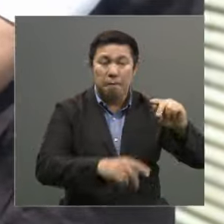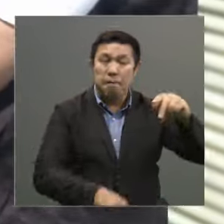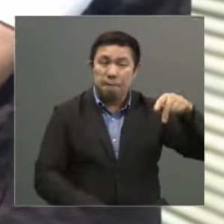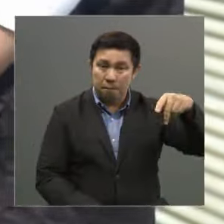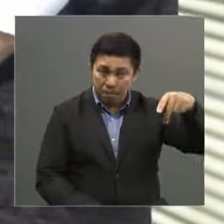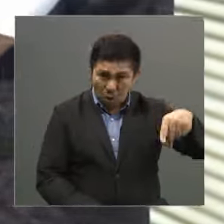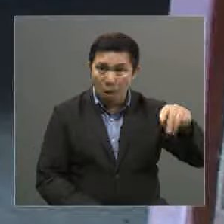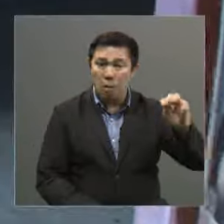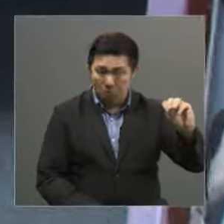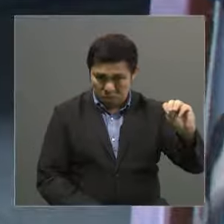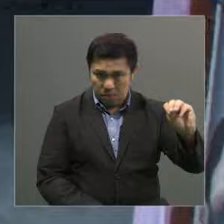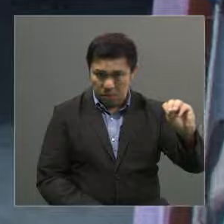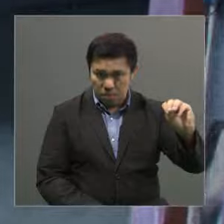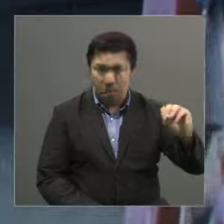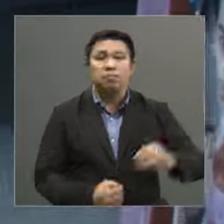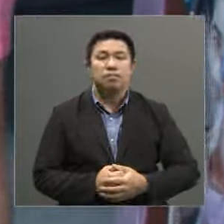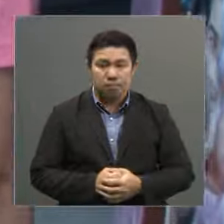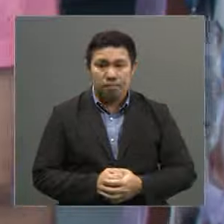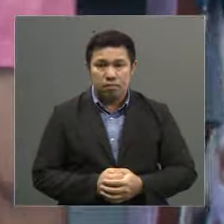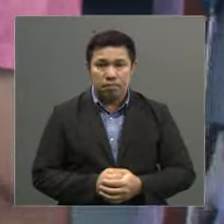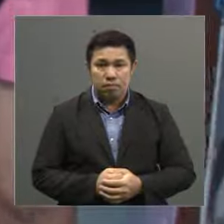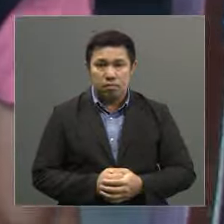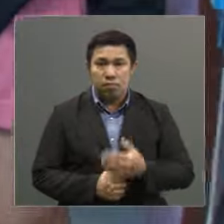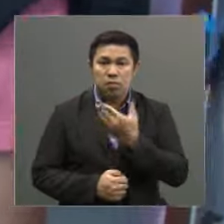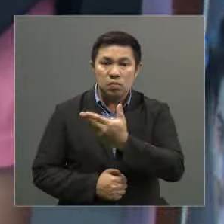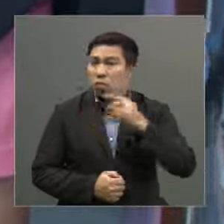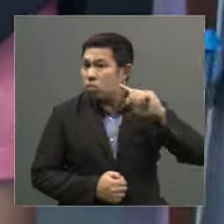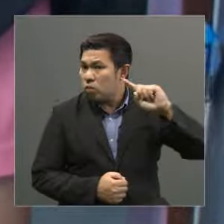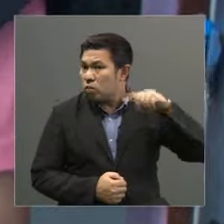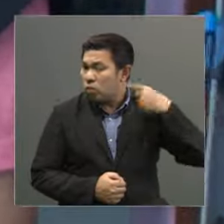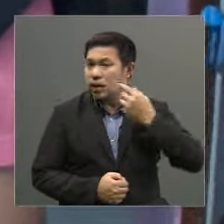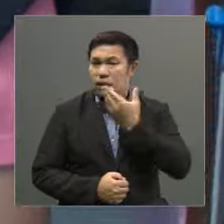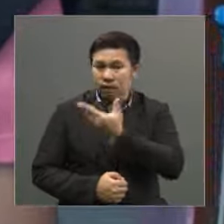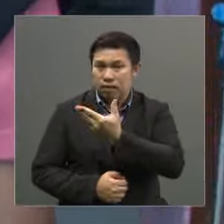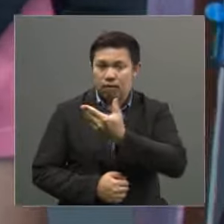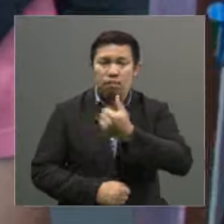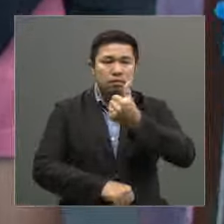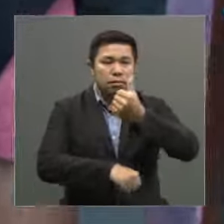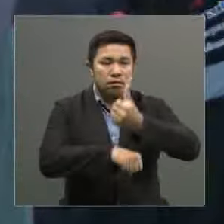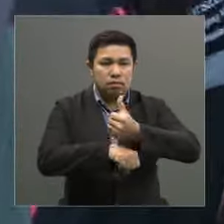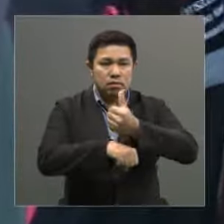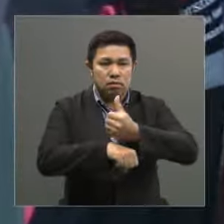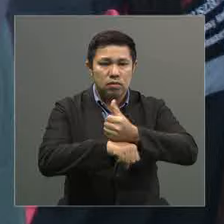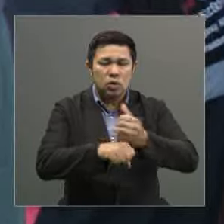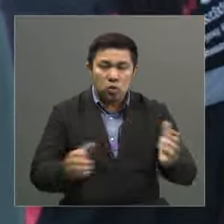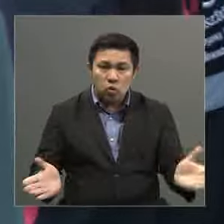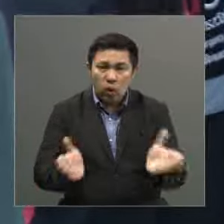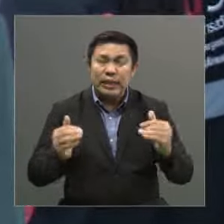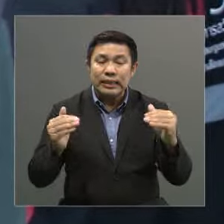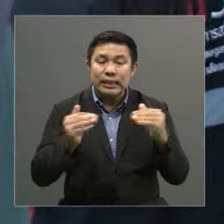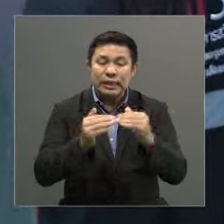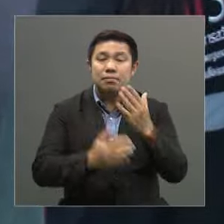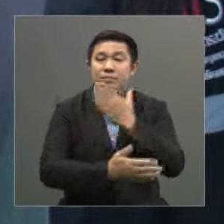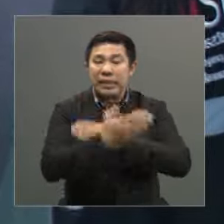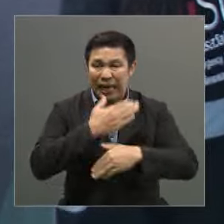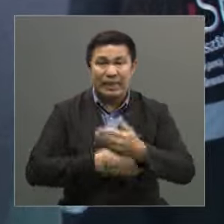ความมั่นคงของมนุษย์หรือว่ากระทรวงพม.นะครับปรากฏว่าคุณพัชรมนปิติปัญญากุลนะผู้อำนวยการกองส่งเสริมสิทธิและสวัสดิการค